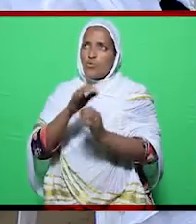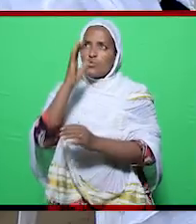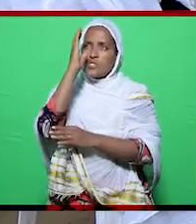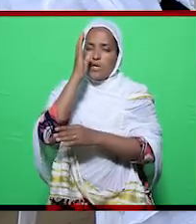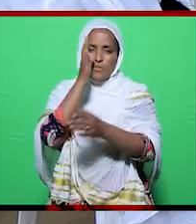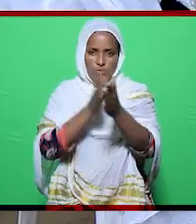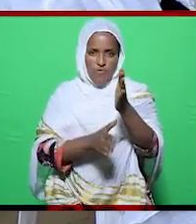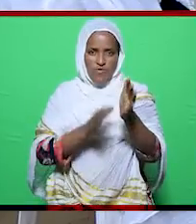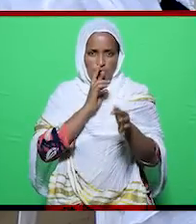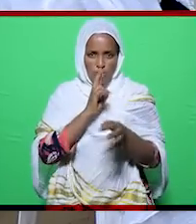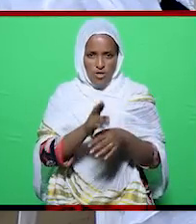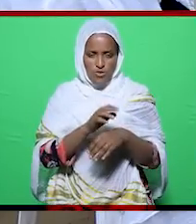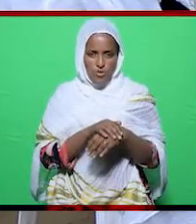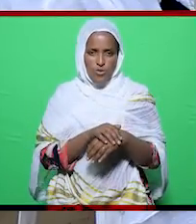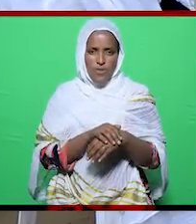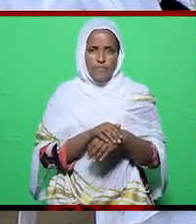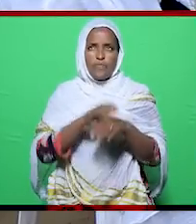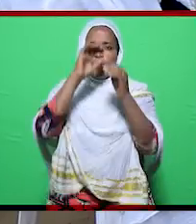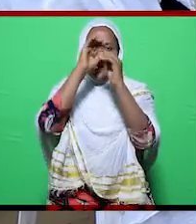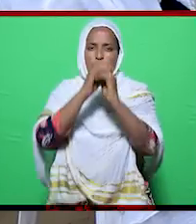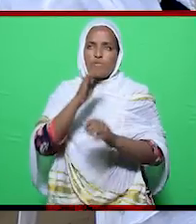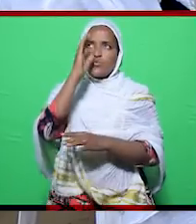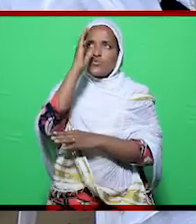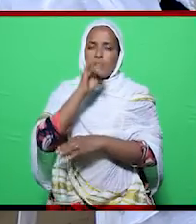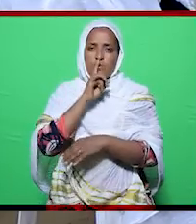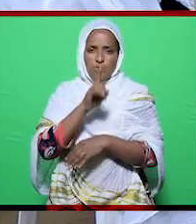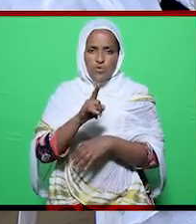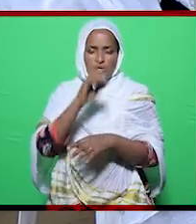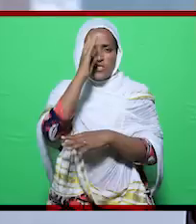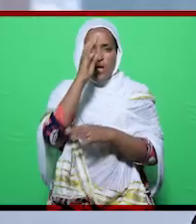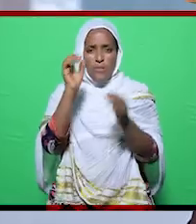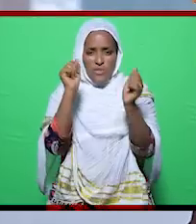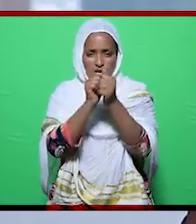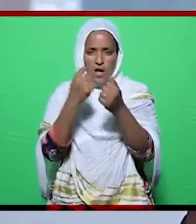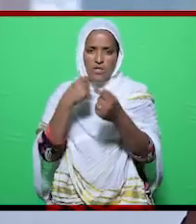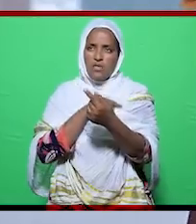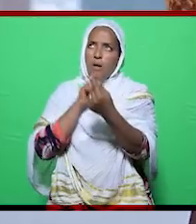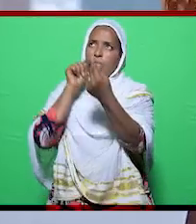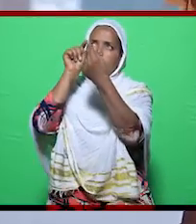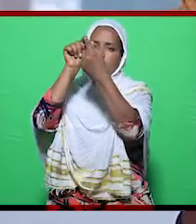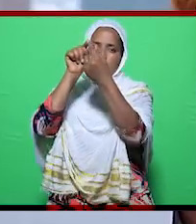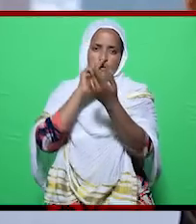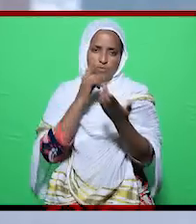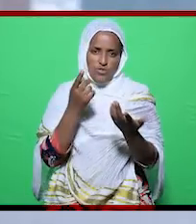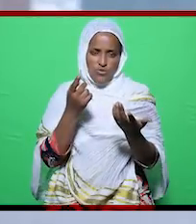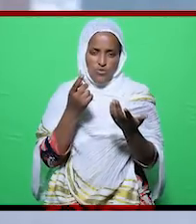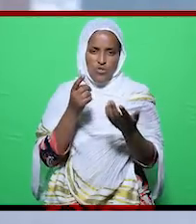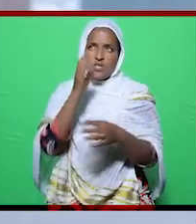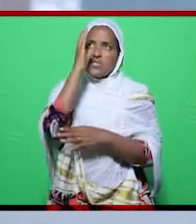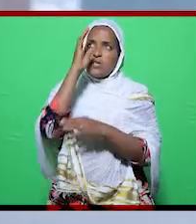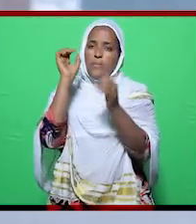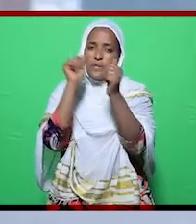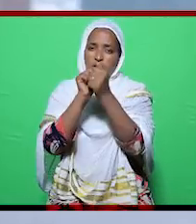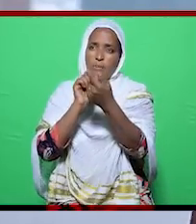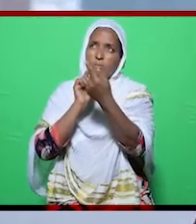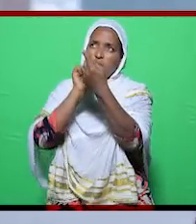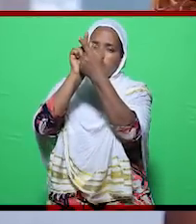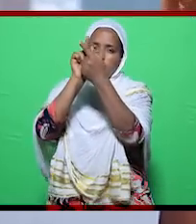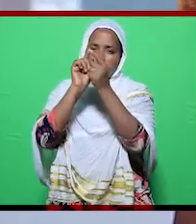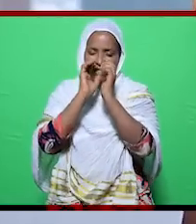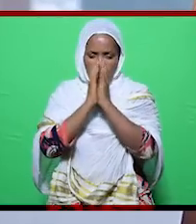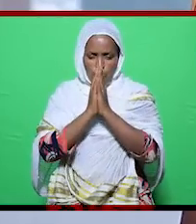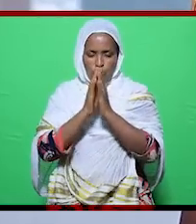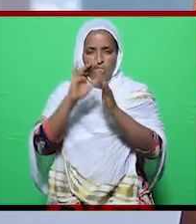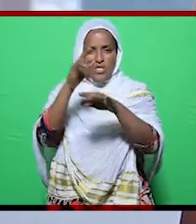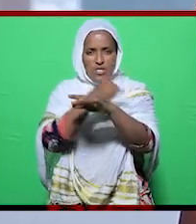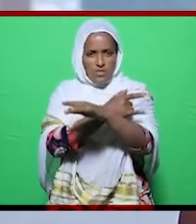አይደለም። ከገዛናቸው በኋላ በምን መንገድ ነው የምንጠቀማቸው የምናስቀምጣቸው? ሥዕላት ለአምልኮተ እግዚአብሔር መፈጸሚያ